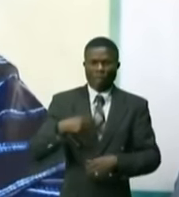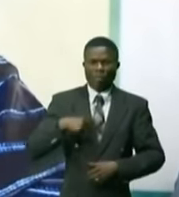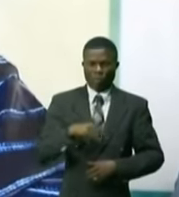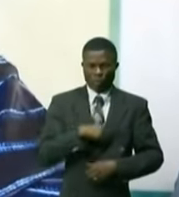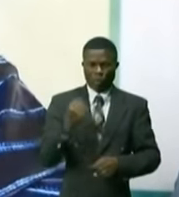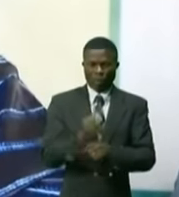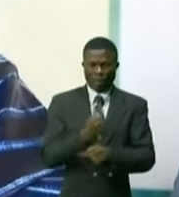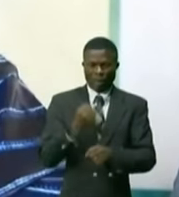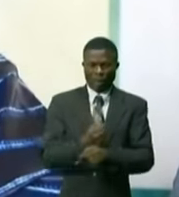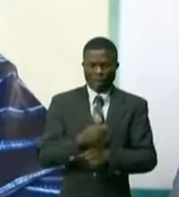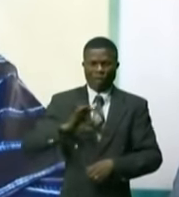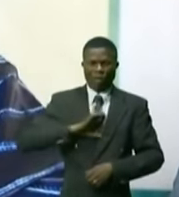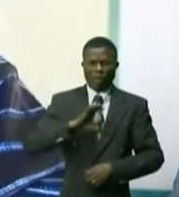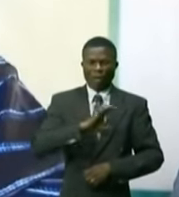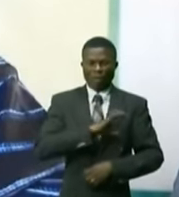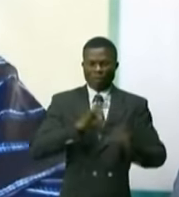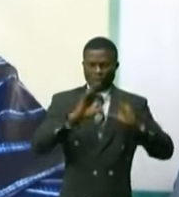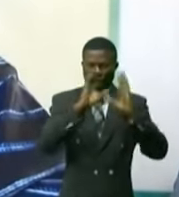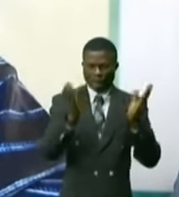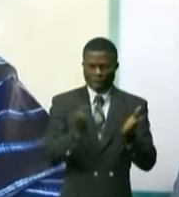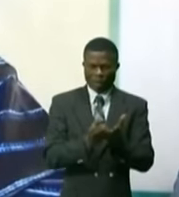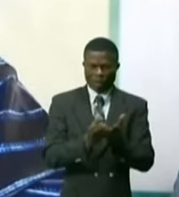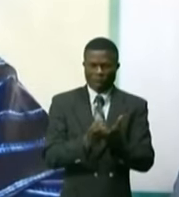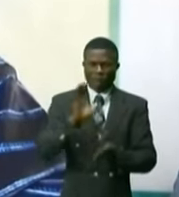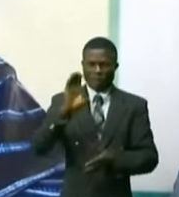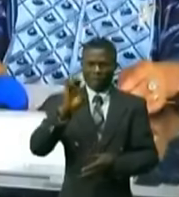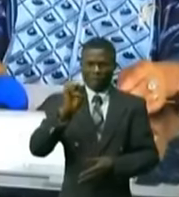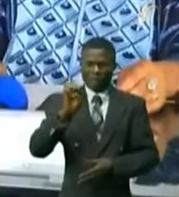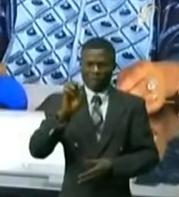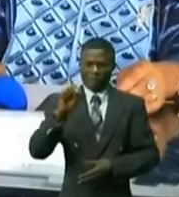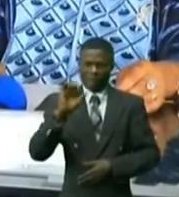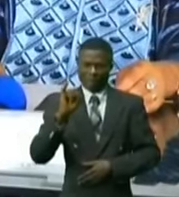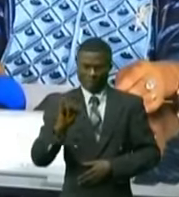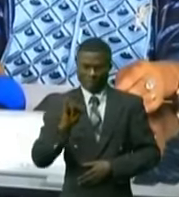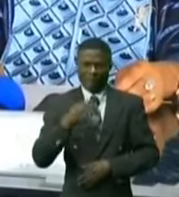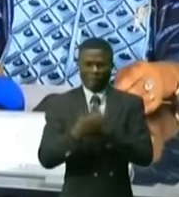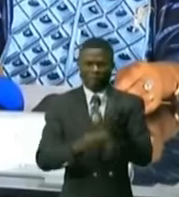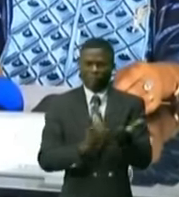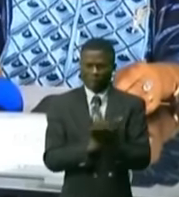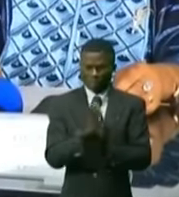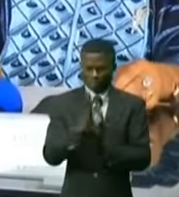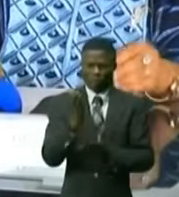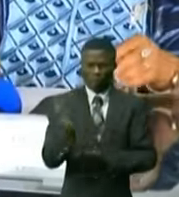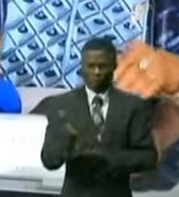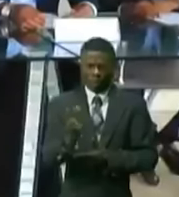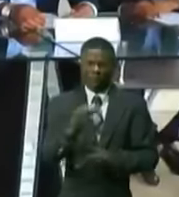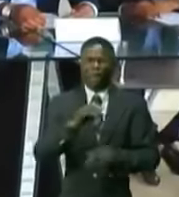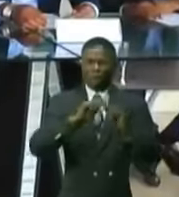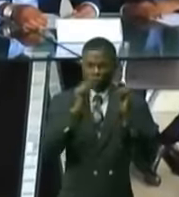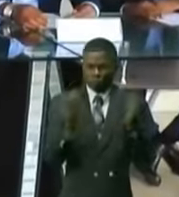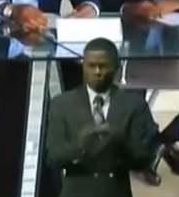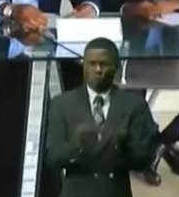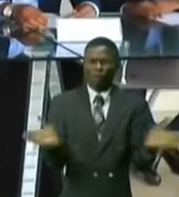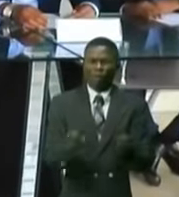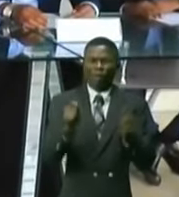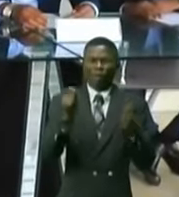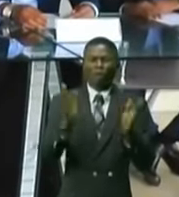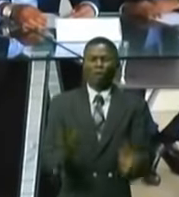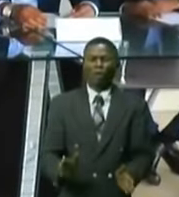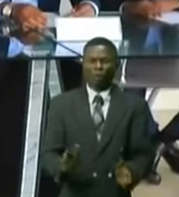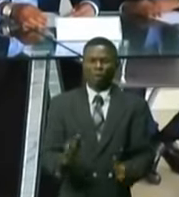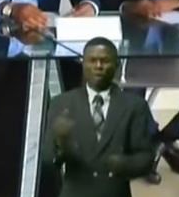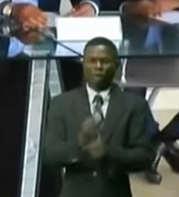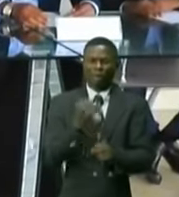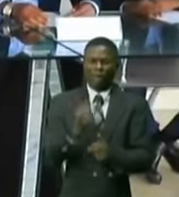la Commission électorale nationale indépendante, CENI. Enfin, la mission a encouragé la presse à travailler